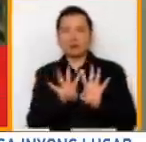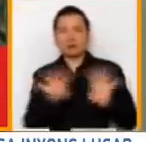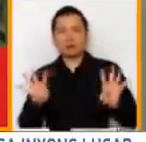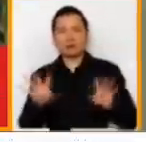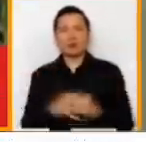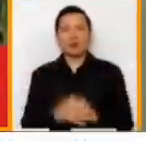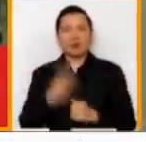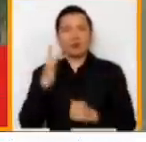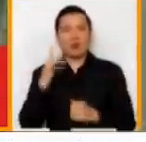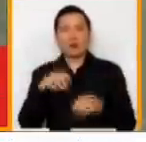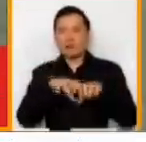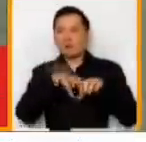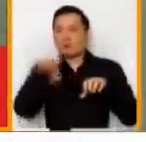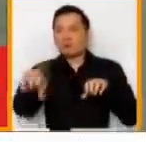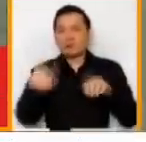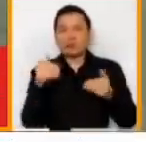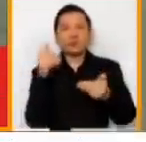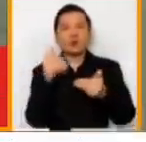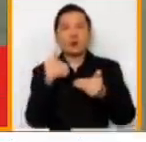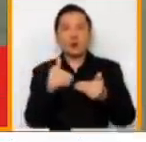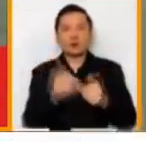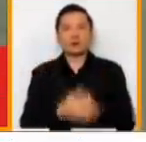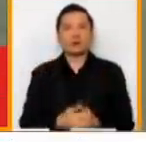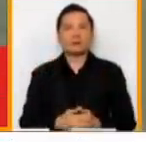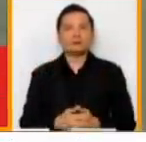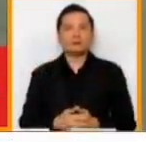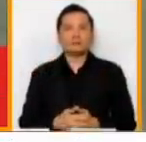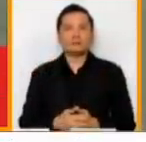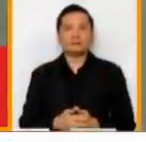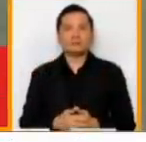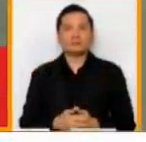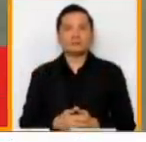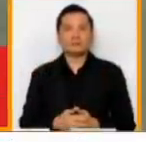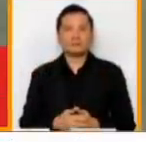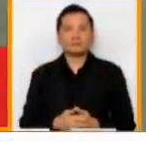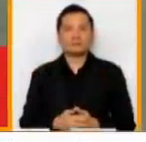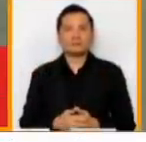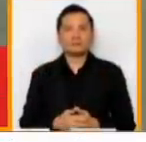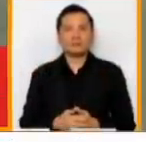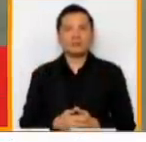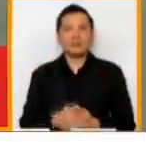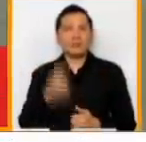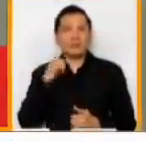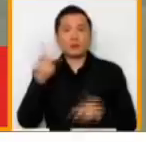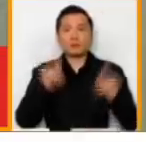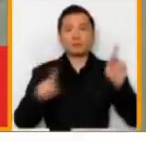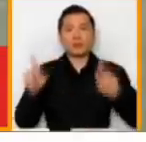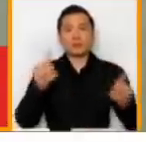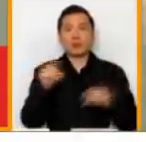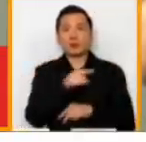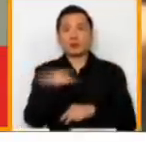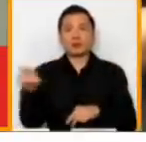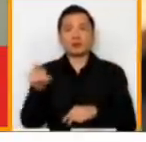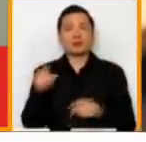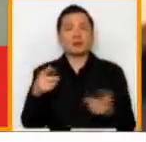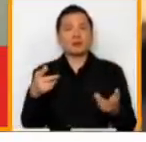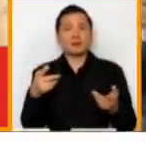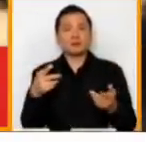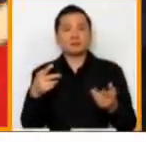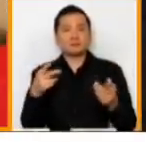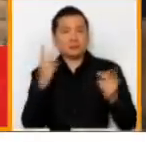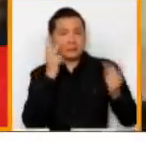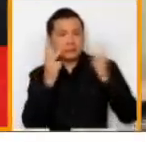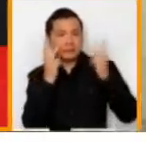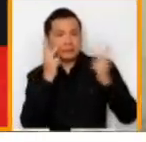metro na lang talaga yung layo nito doon sa venue ng COC filing. Para doon sa mga kapuso nating motorista na daraan po dito